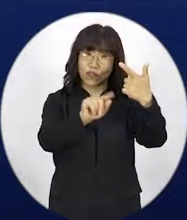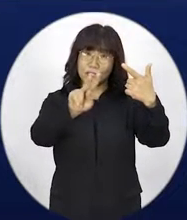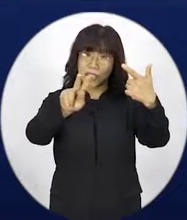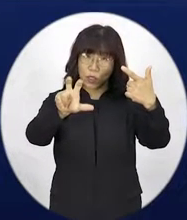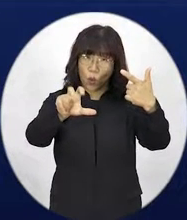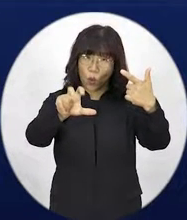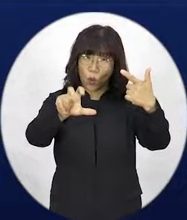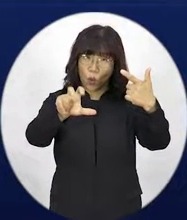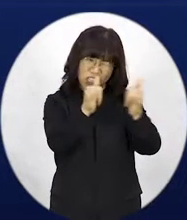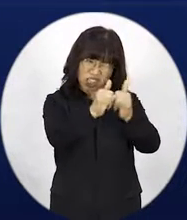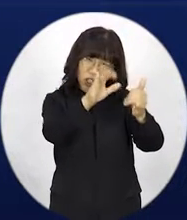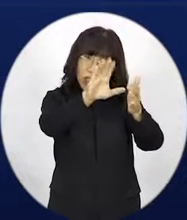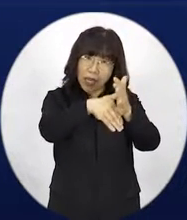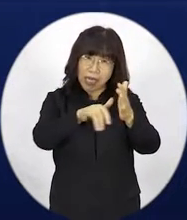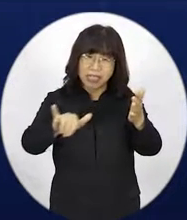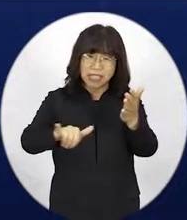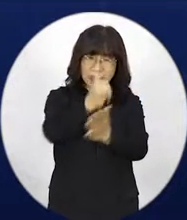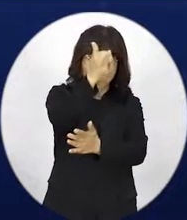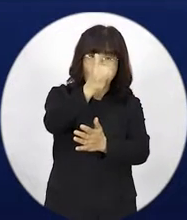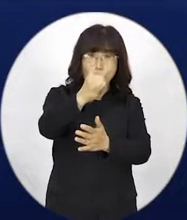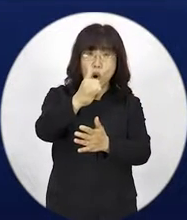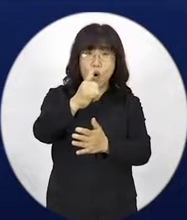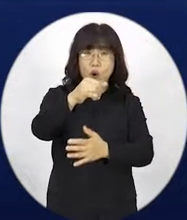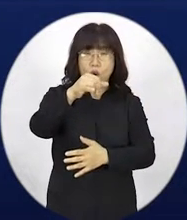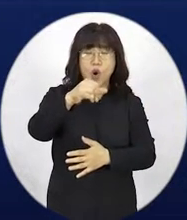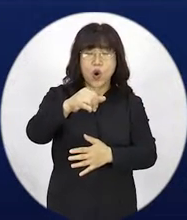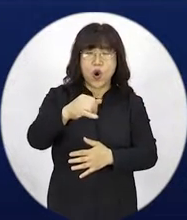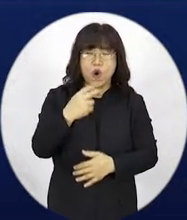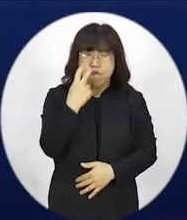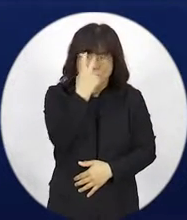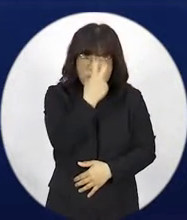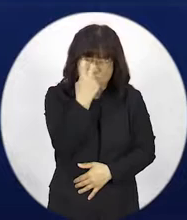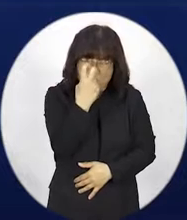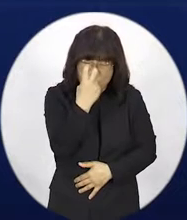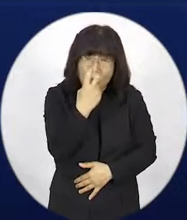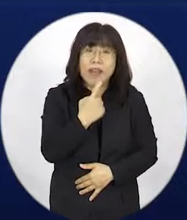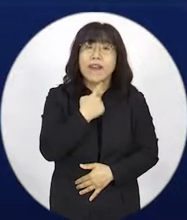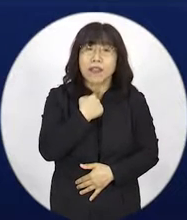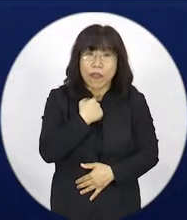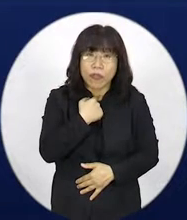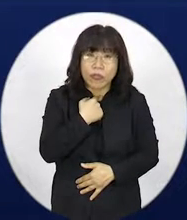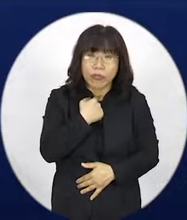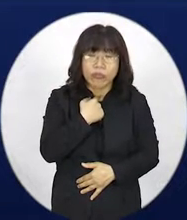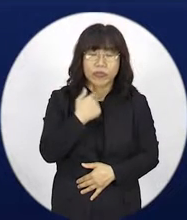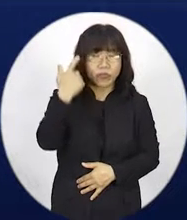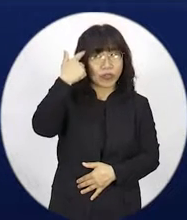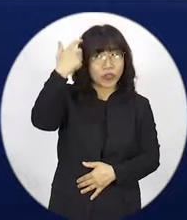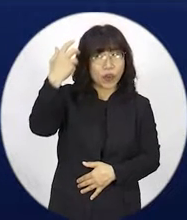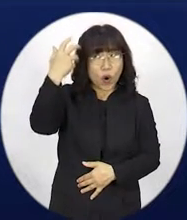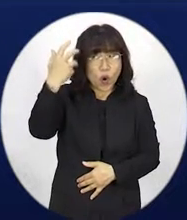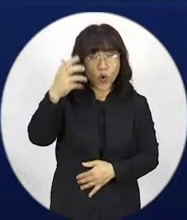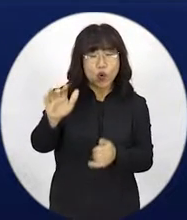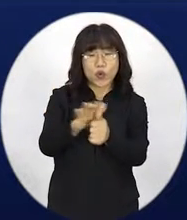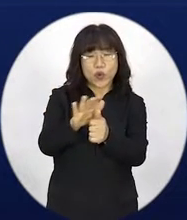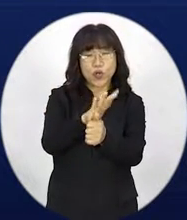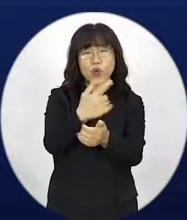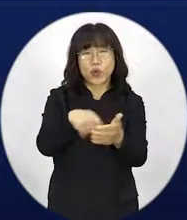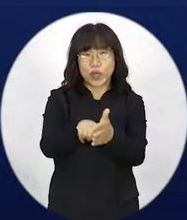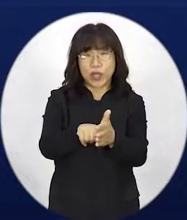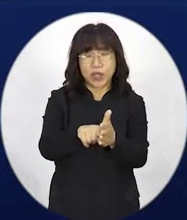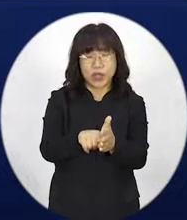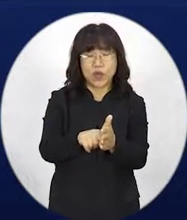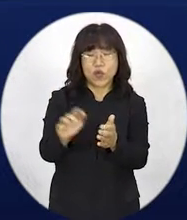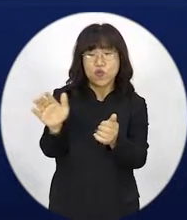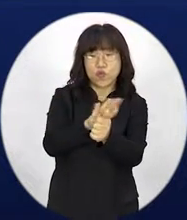6.25 전쟁 당시 김포 비행장을 사수하다 전사한 개화산 전투 호공 영령들의 넋을 기리기 위한 충혼